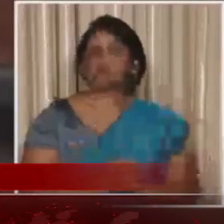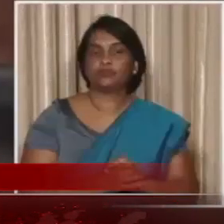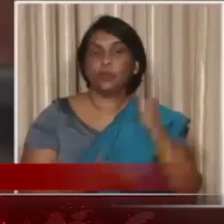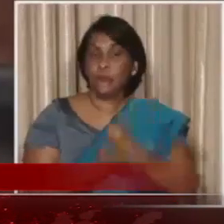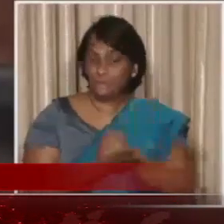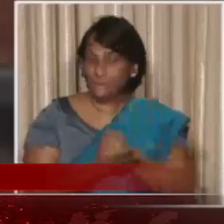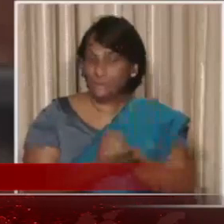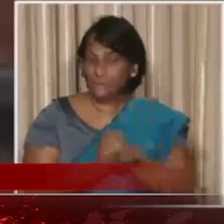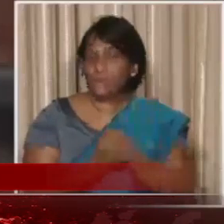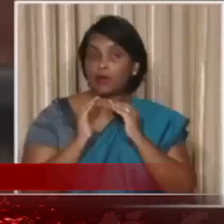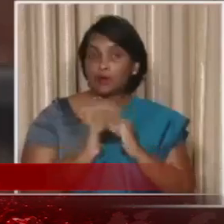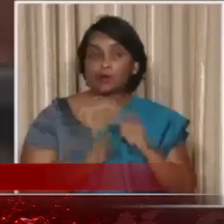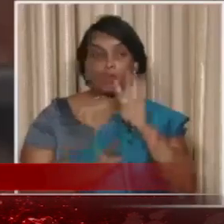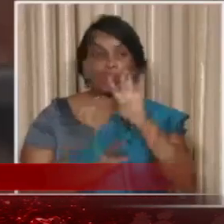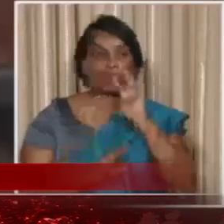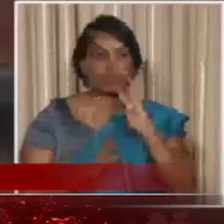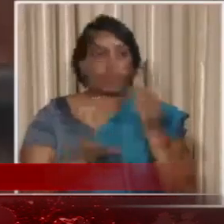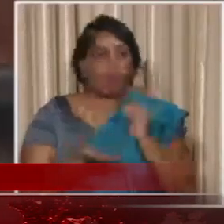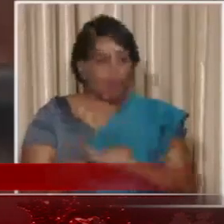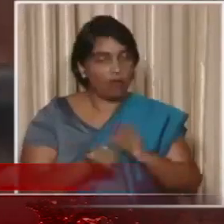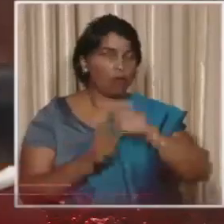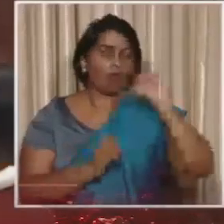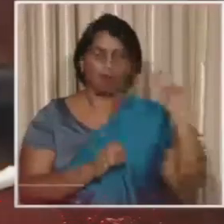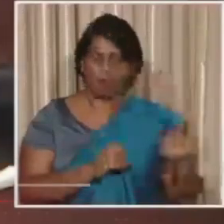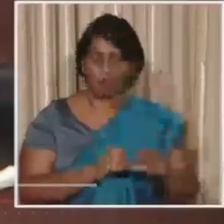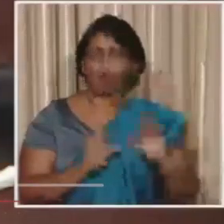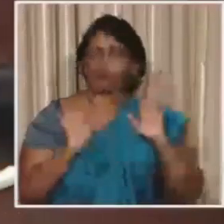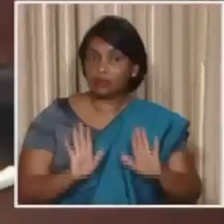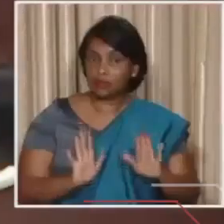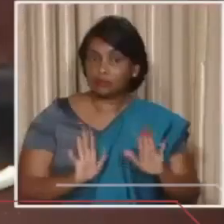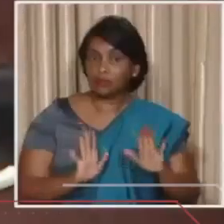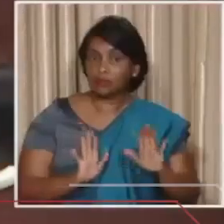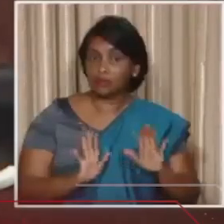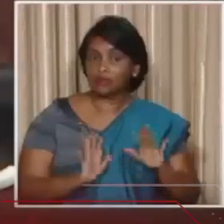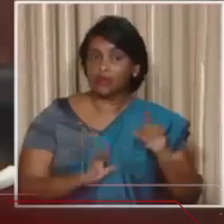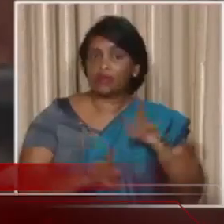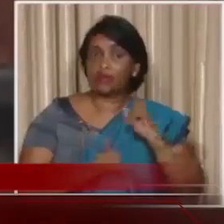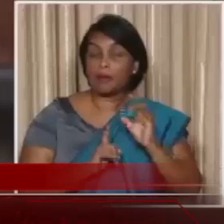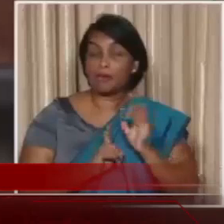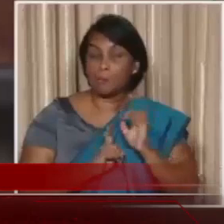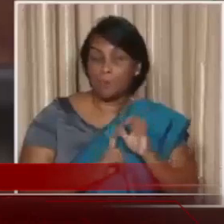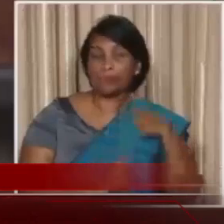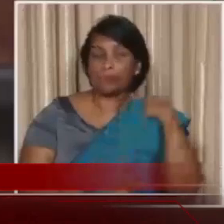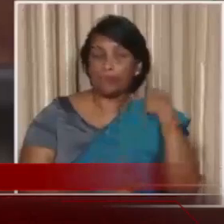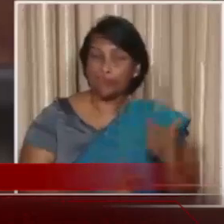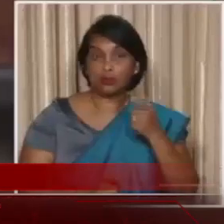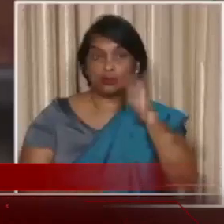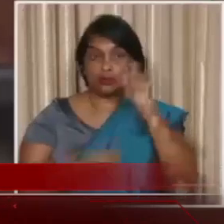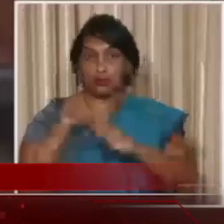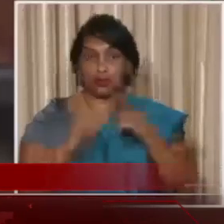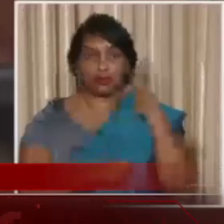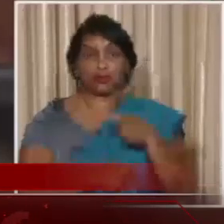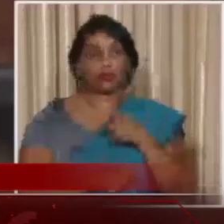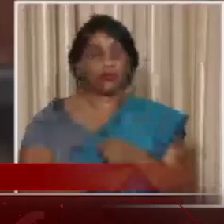පද්ධතිය තව 43%ක් ආයෝජනය කරලා තිබෙනවා. හැබැයි පුද්ගලික ධනවතුන් ප්‍රාථමික ගණන් කරුවන් ඔවුන්